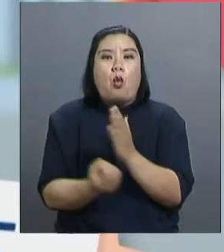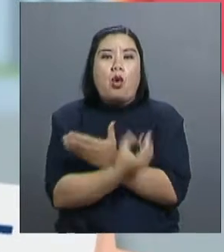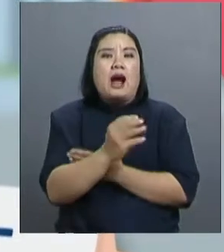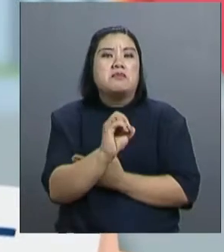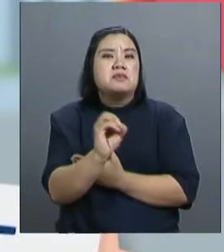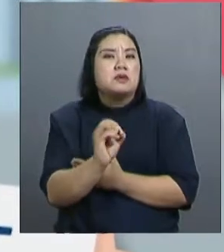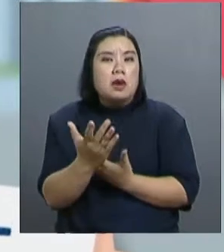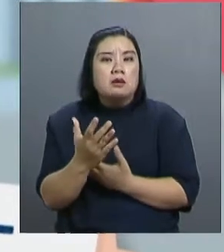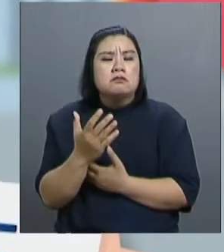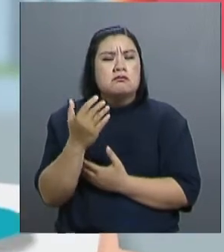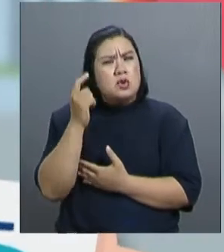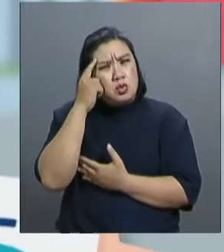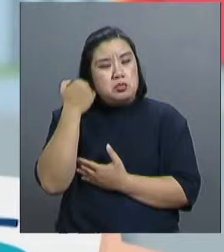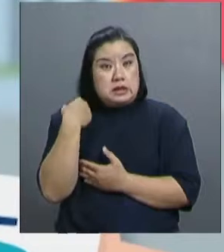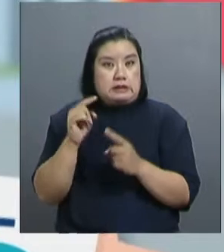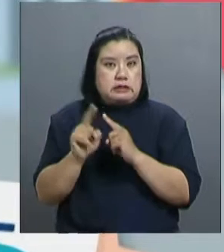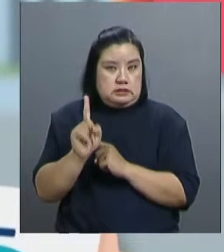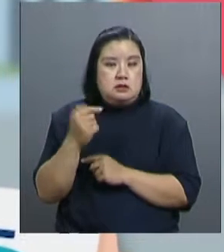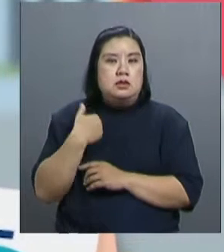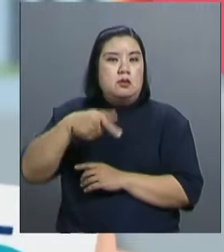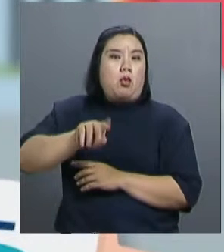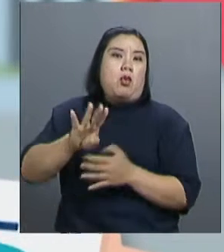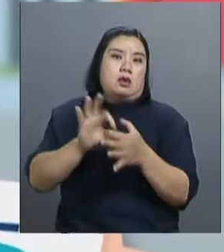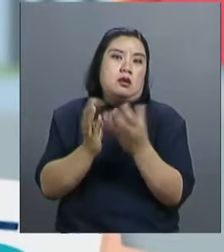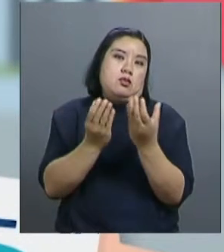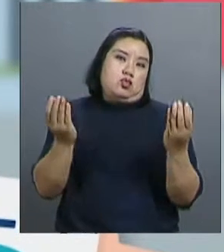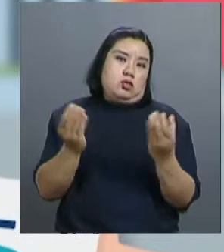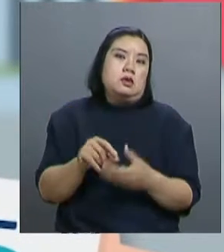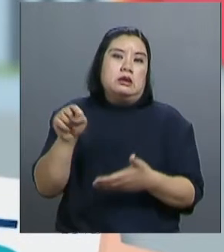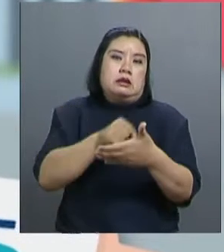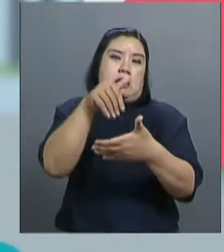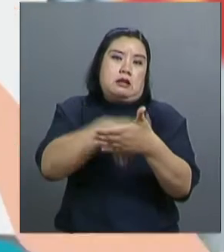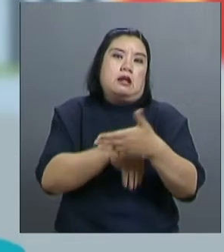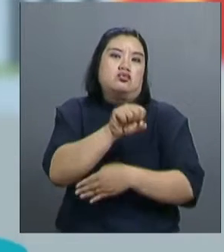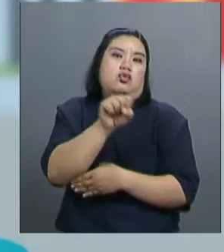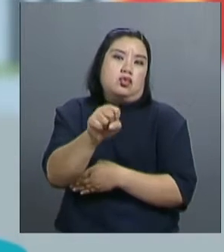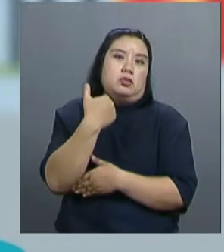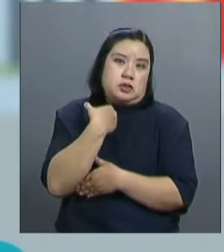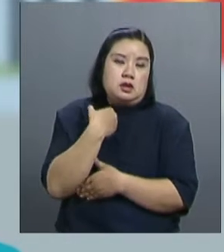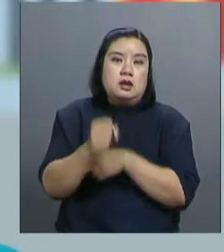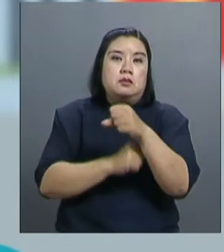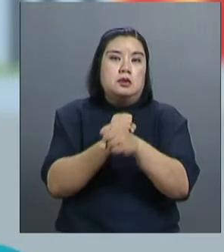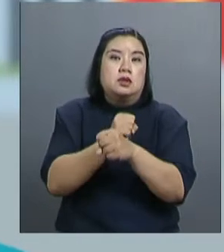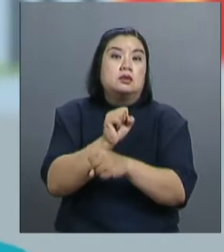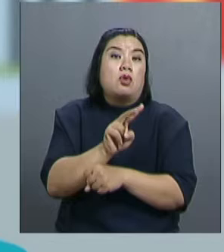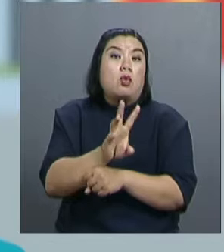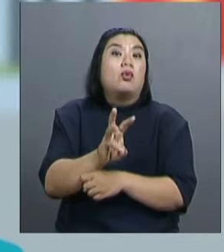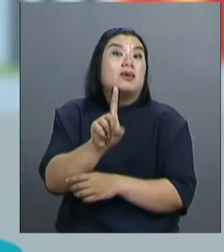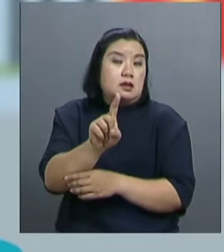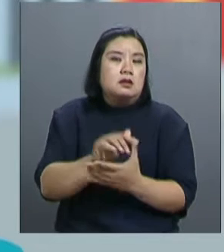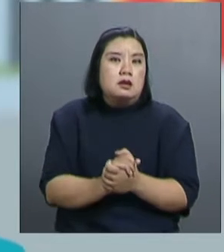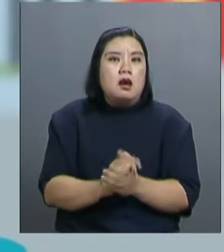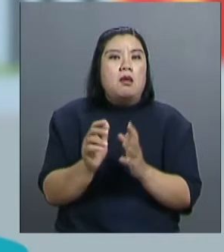ม่ไปเลือกตั้งในพระราชบัญญัติประกอบรัฐธรรมนูญว่าด้วยการเลือกตั้งสมาชิกสภาผู้แทนราษฎรพุทธศักราช2561มาต